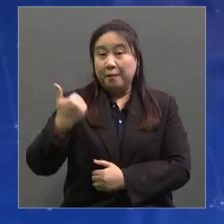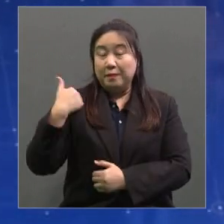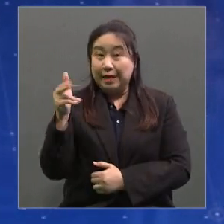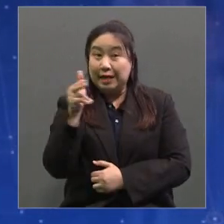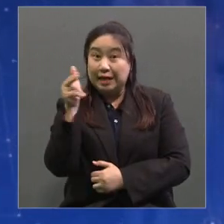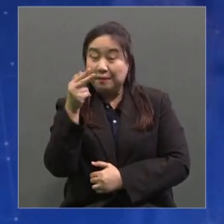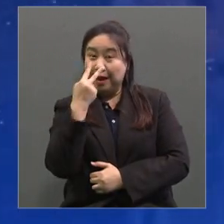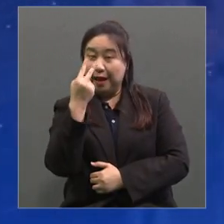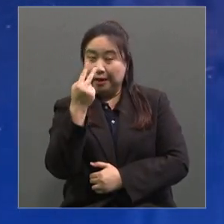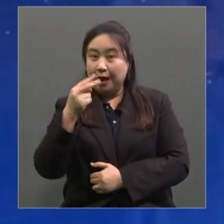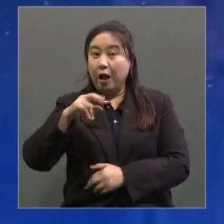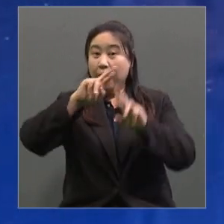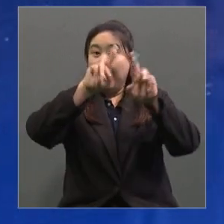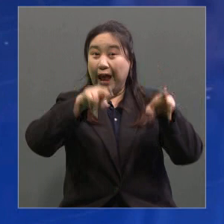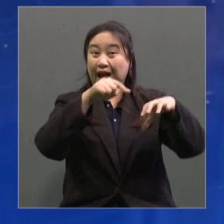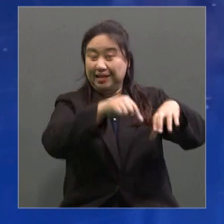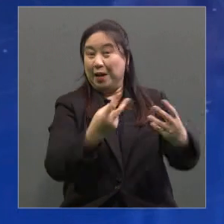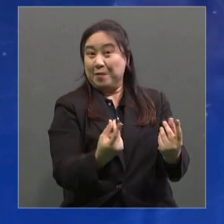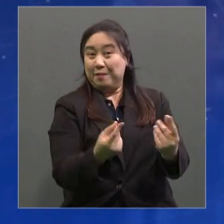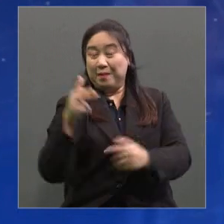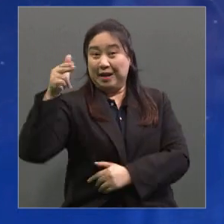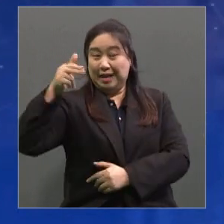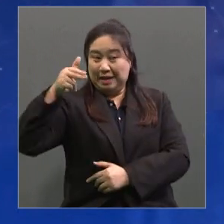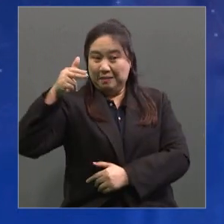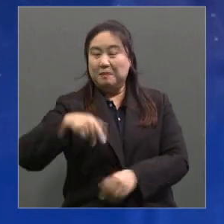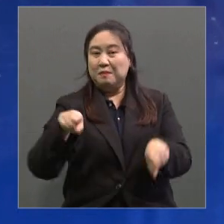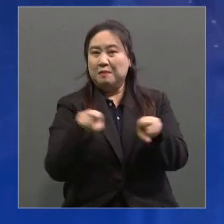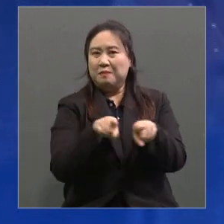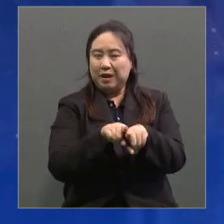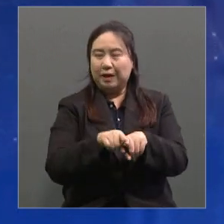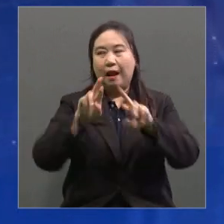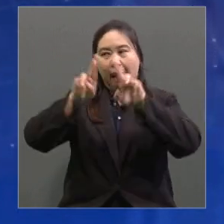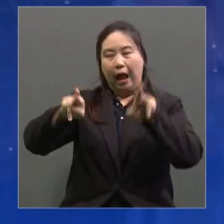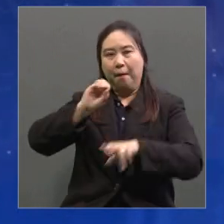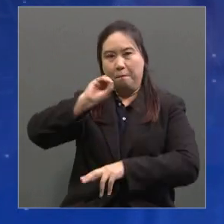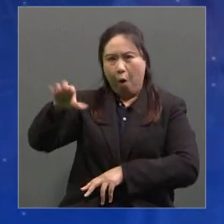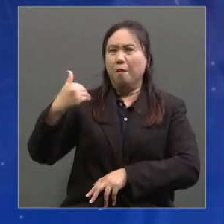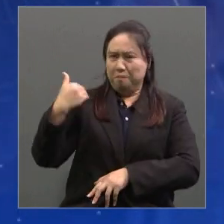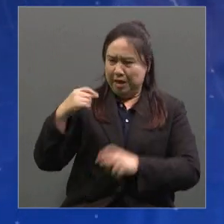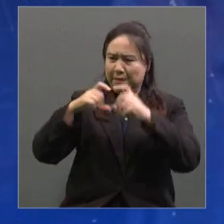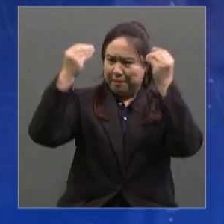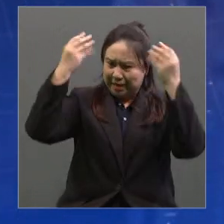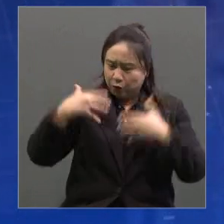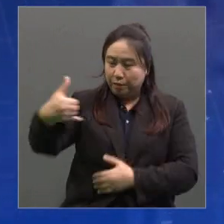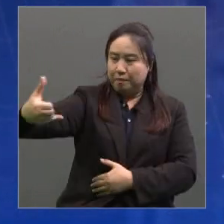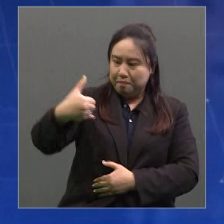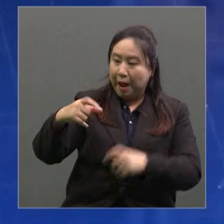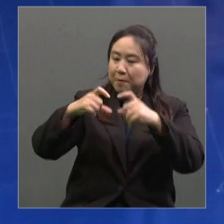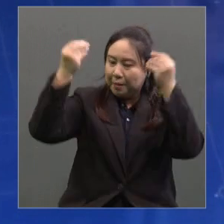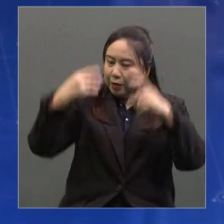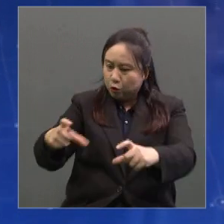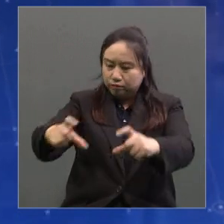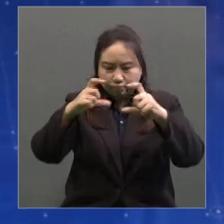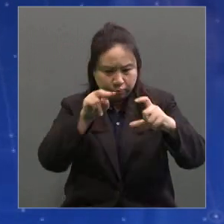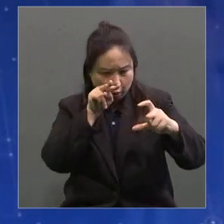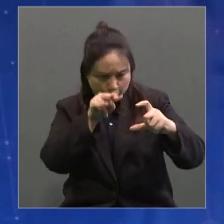ปภาพกล้องวงจรปิดตรงหน้าสถานบันเทิงเหมือนกับว่าทางสถานบันเทิงเนี่ยเขายืนยันว่าเขามีการตรวจบัตรนะใช่ไหมฮะมันก็เลยทำให้